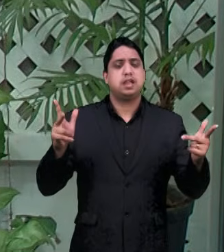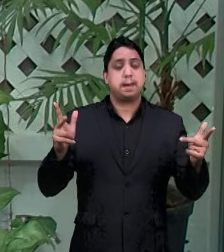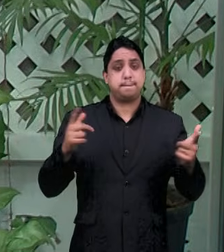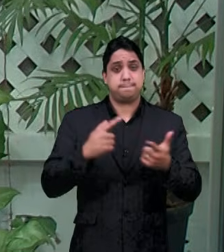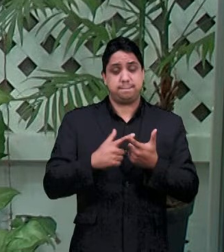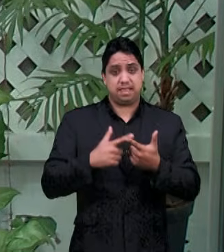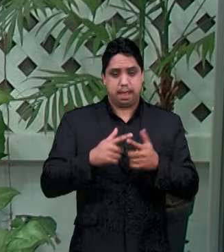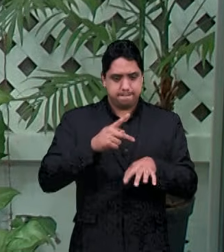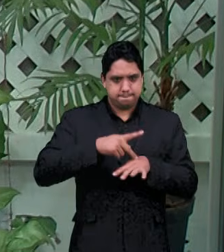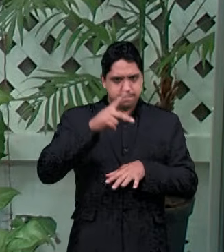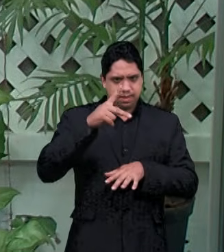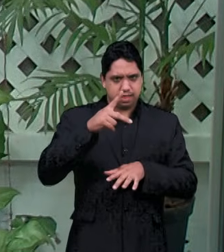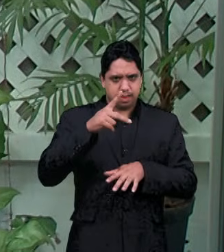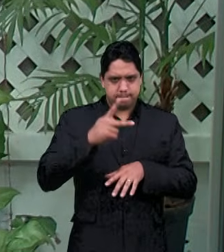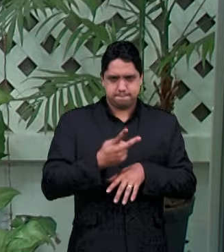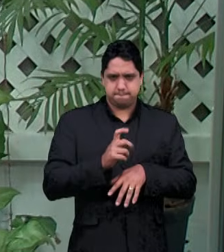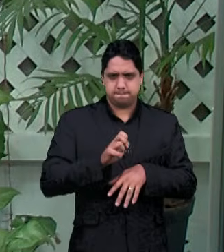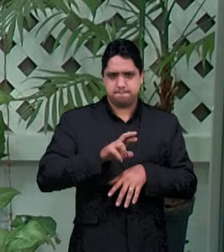cultiver